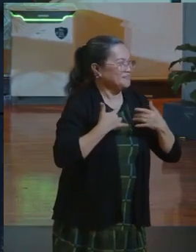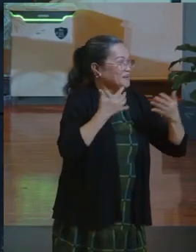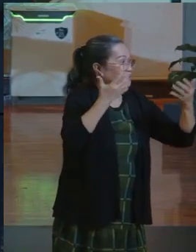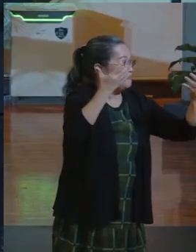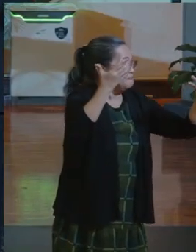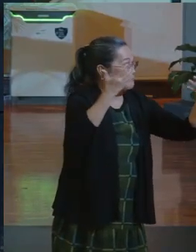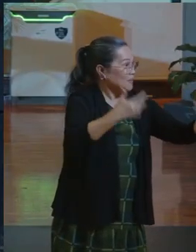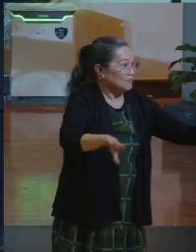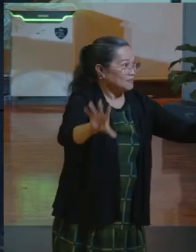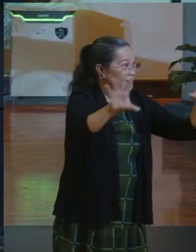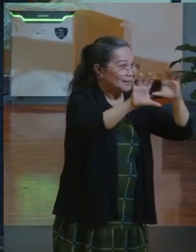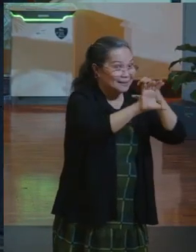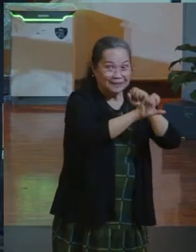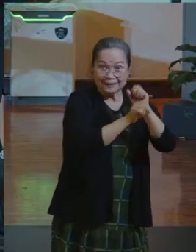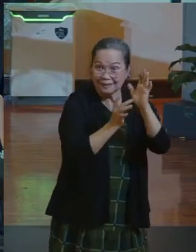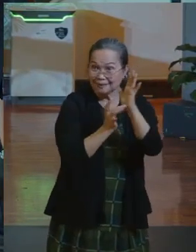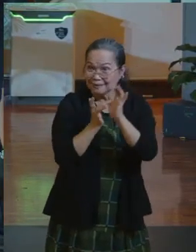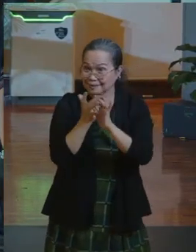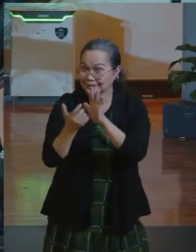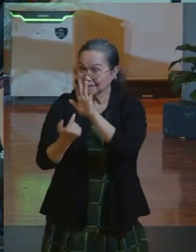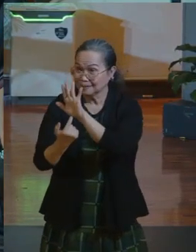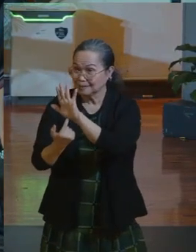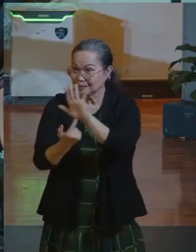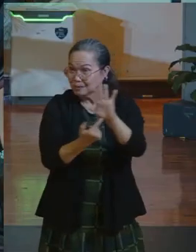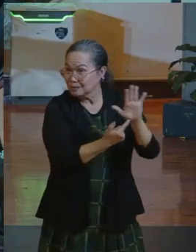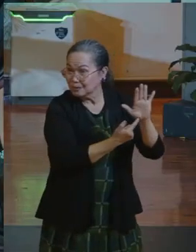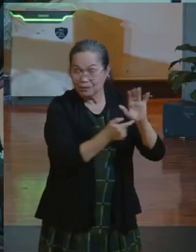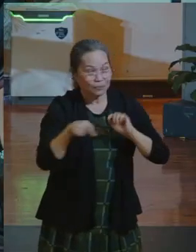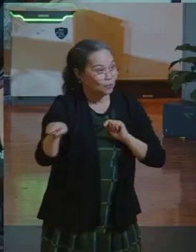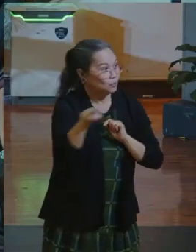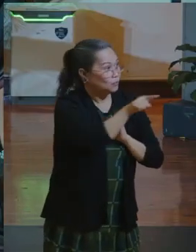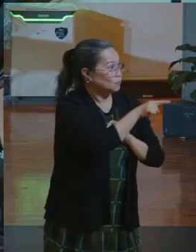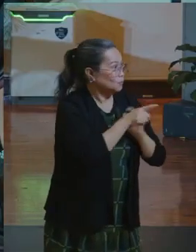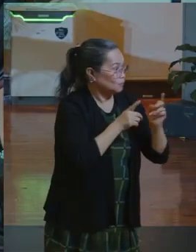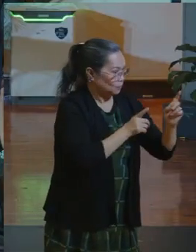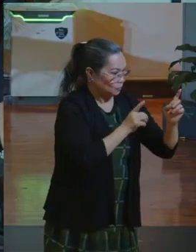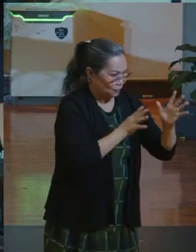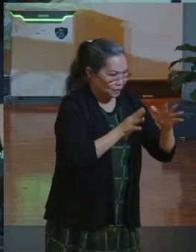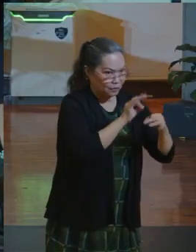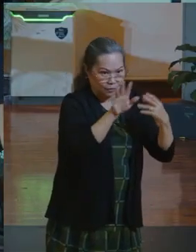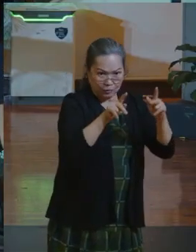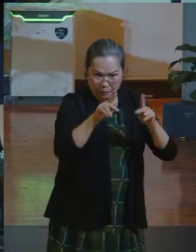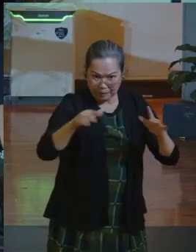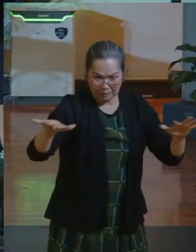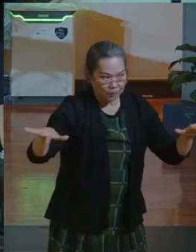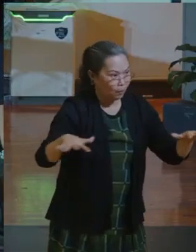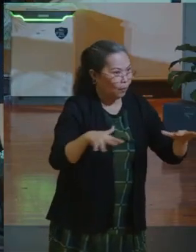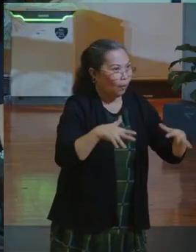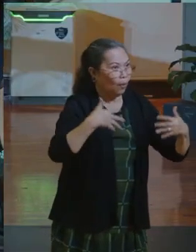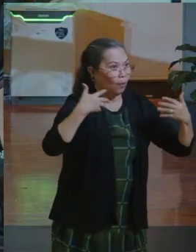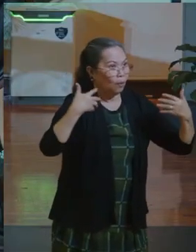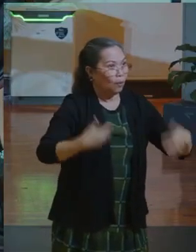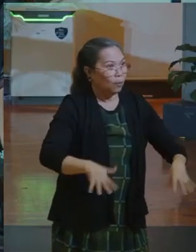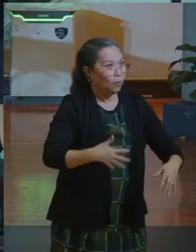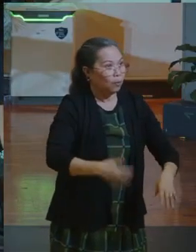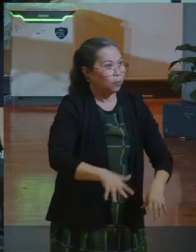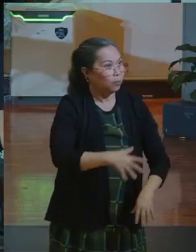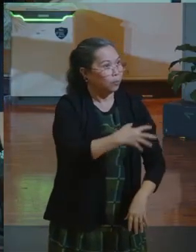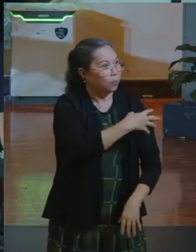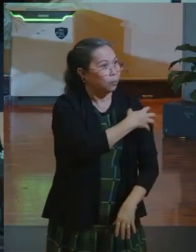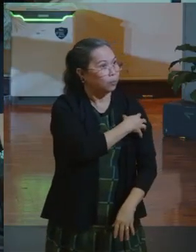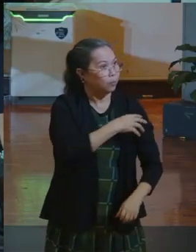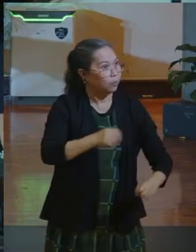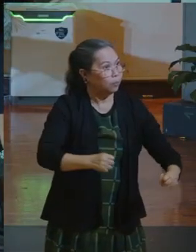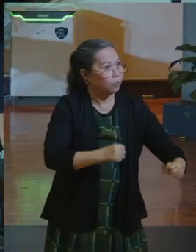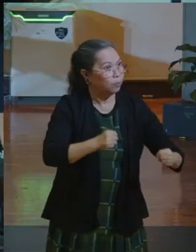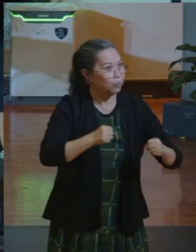Pagkatapos niya ipakita sa kanyang mga alagad ang kanyang kapangyarihan at otoridad bilang